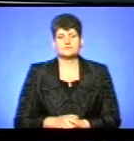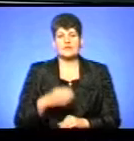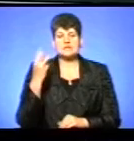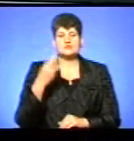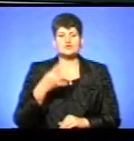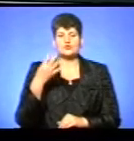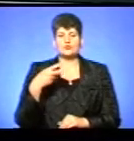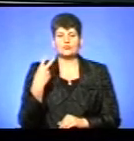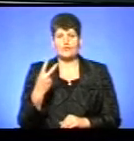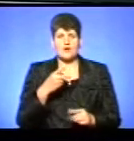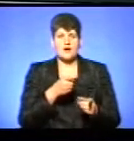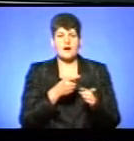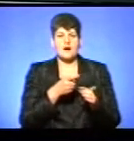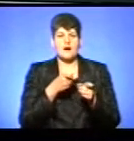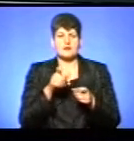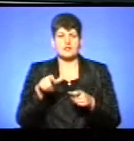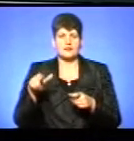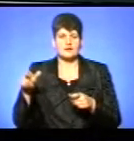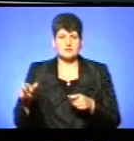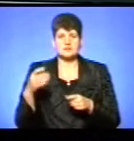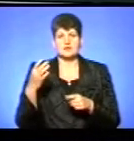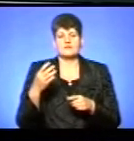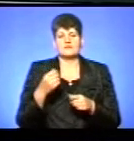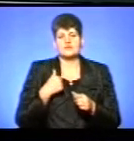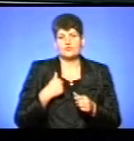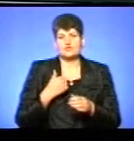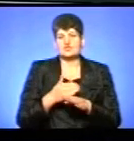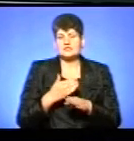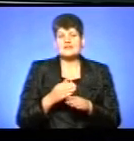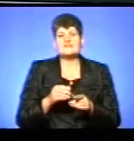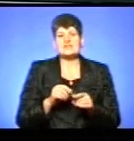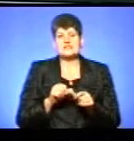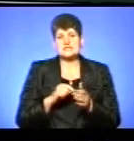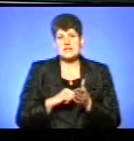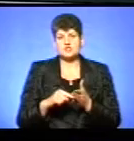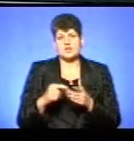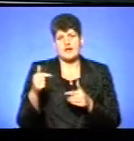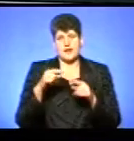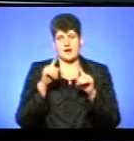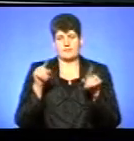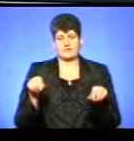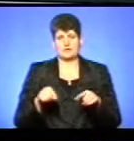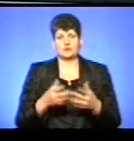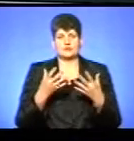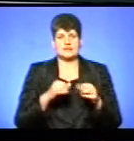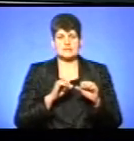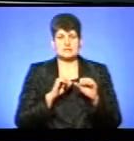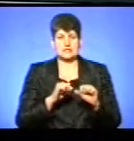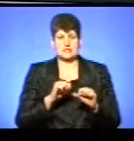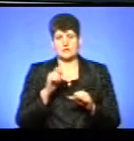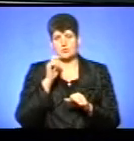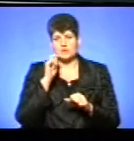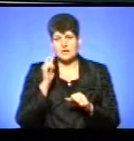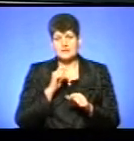42 артилеристів військової частини А-32-15 відзначили грамотами до Дня захисника України за зразкове